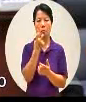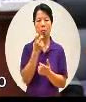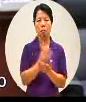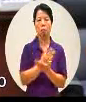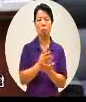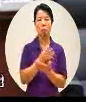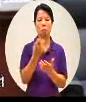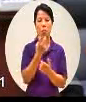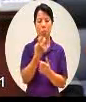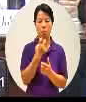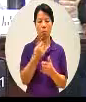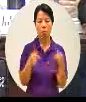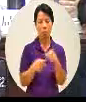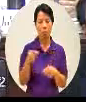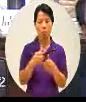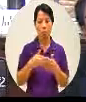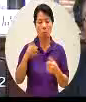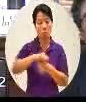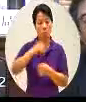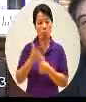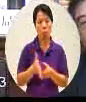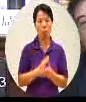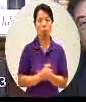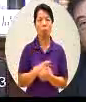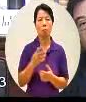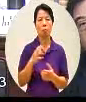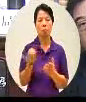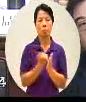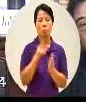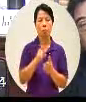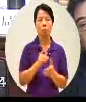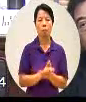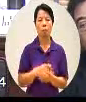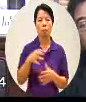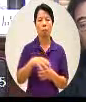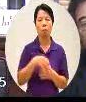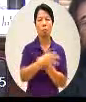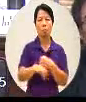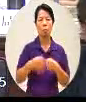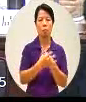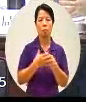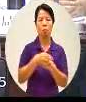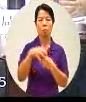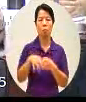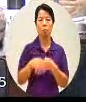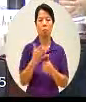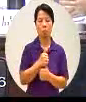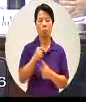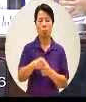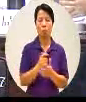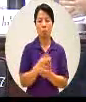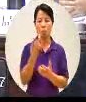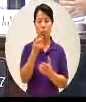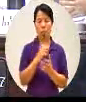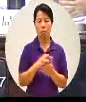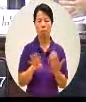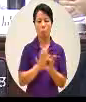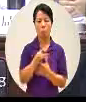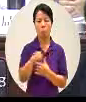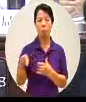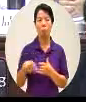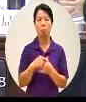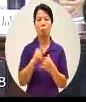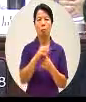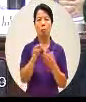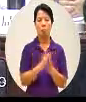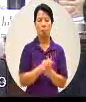我跟吴议员说明哈，那刚刚讲的环保署的规定真的是两次，那但是因为个别焚化炉它本身它